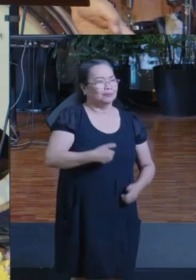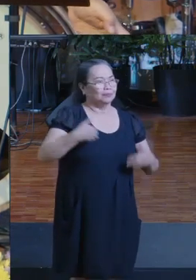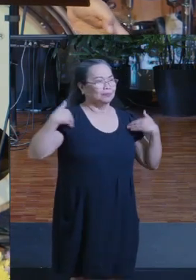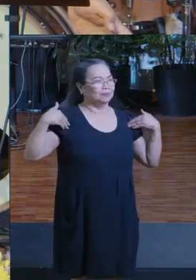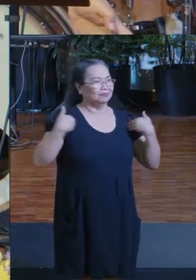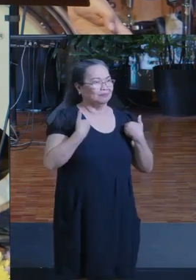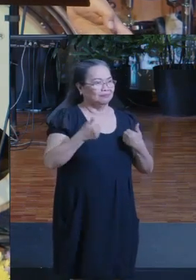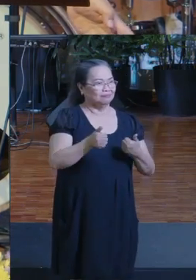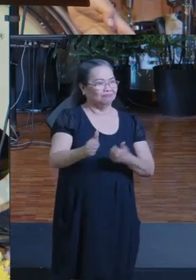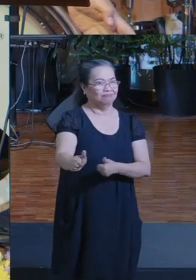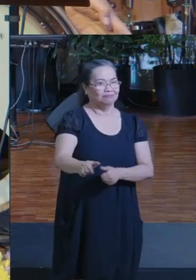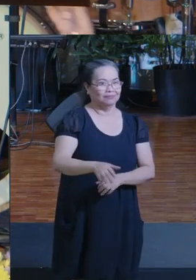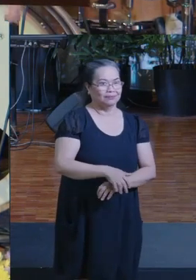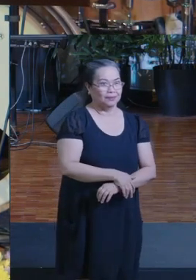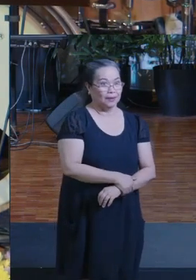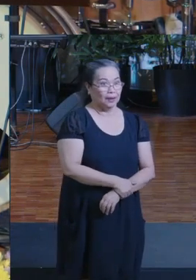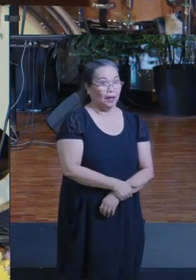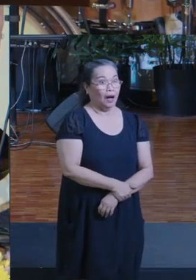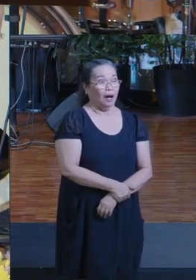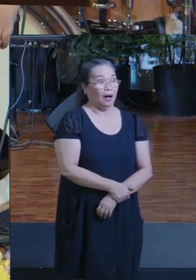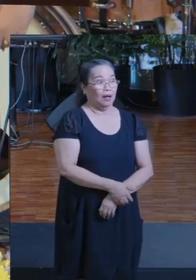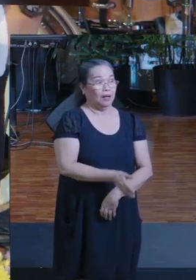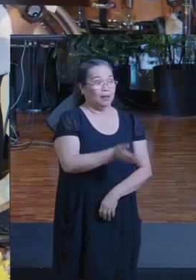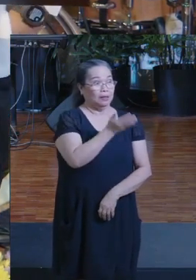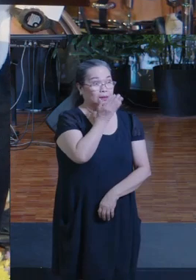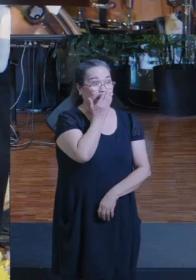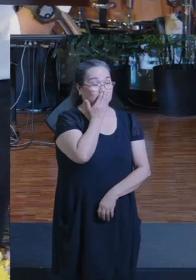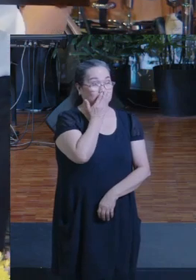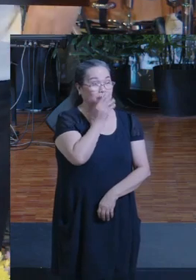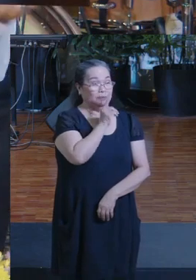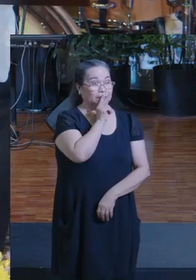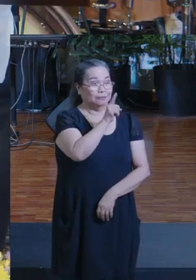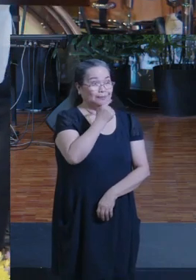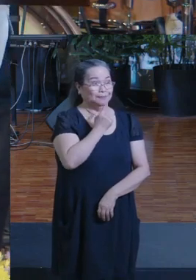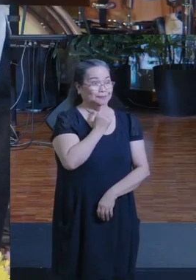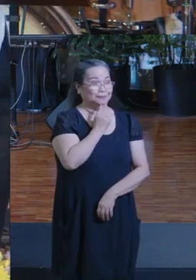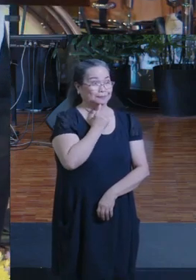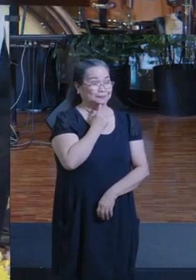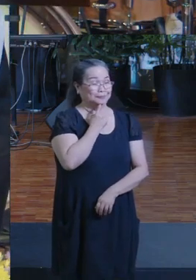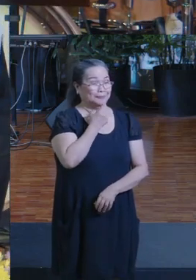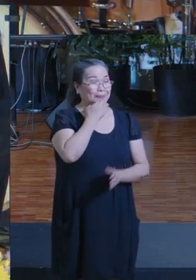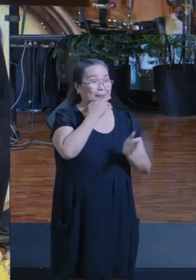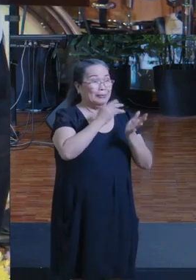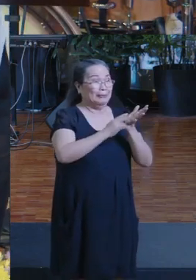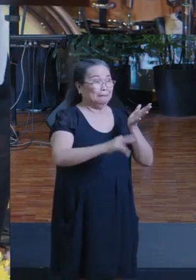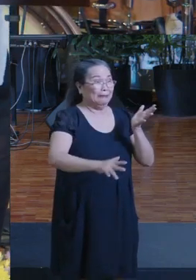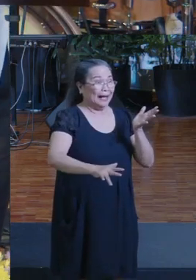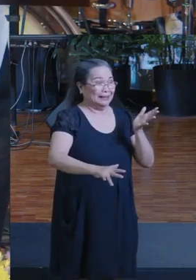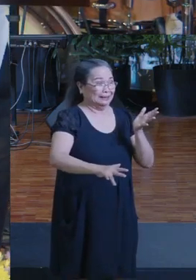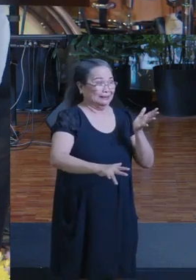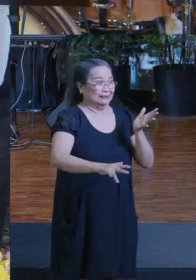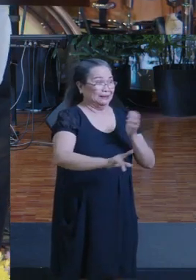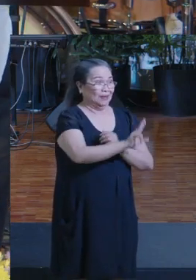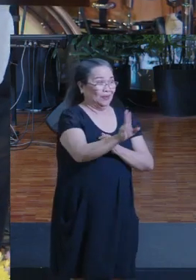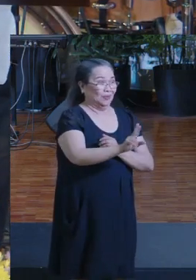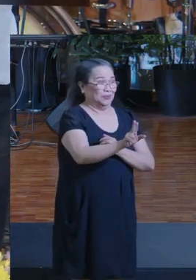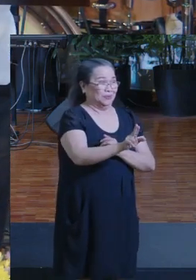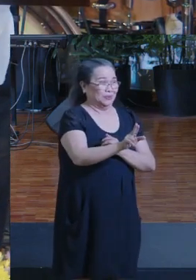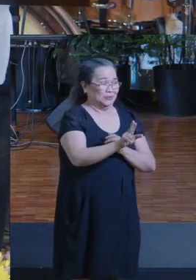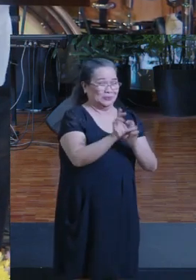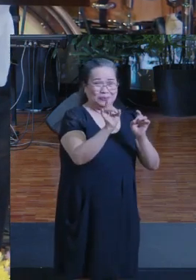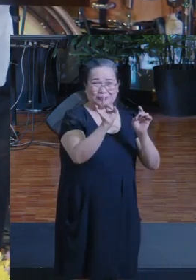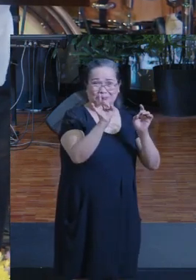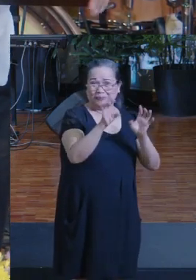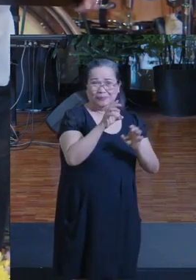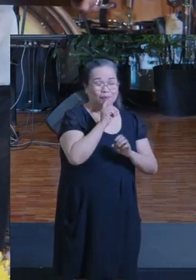yon. Ganon ang kontrata nun. Seryoso. Blood compact. No?